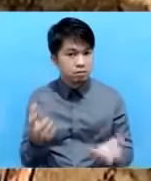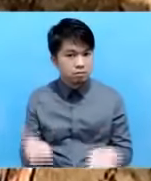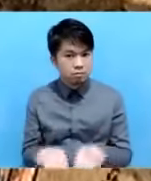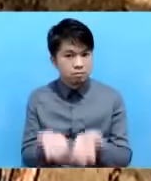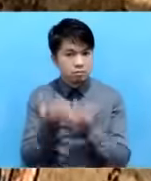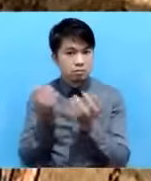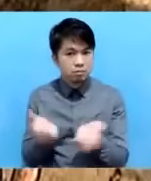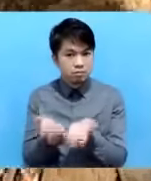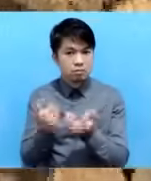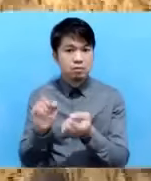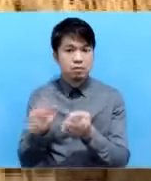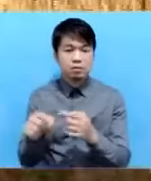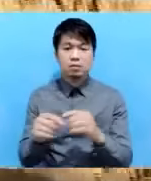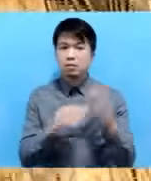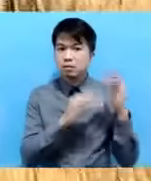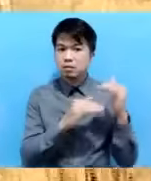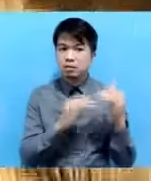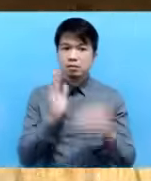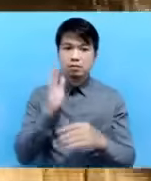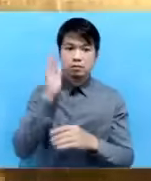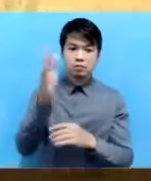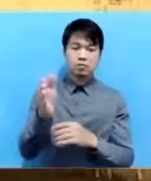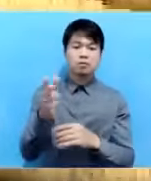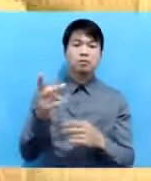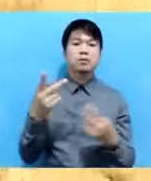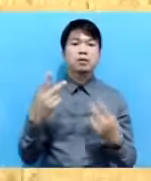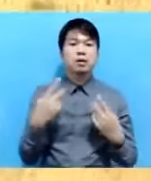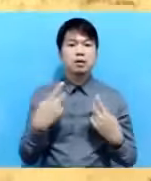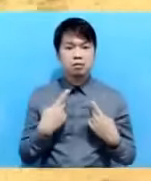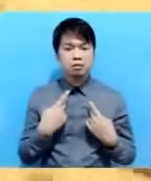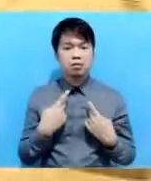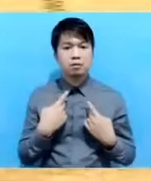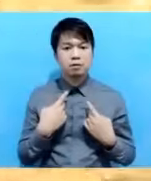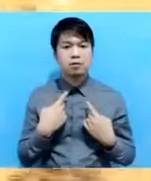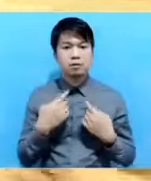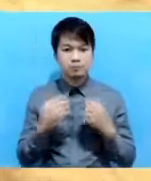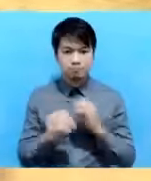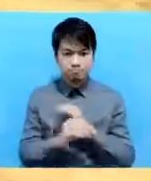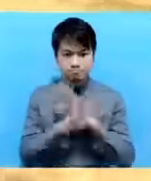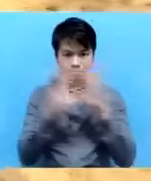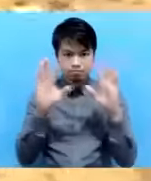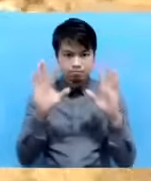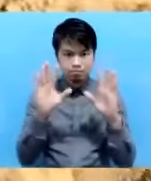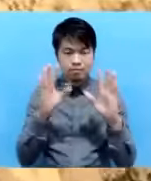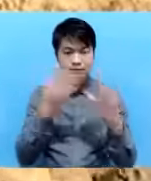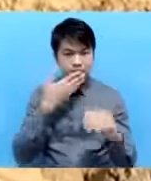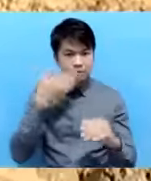dumating ang araw na maging makinang din ang kanilang kabuhayan bilang magsasaka.